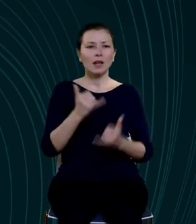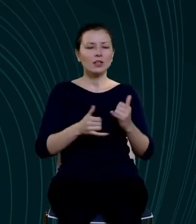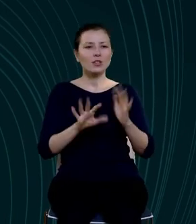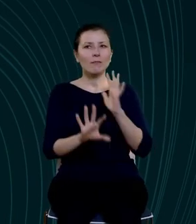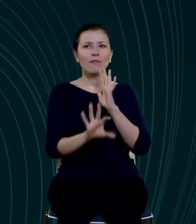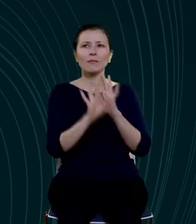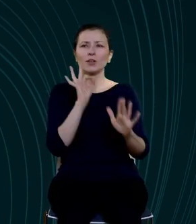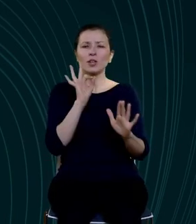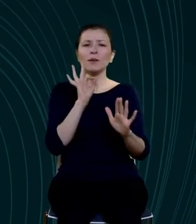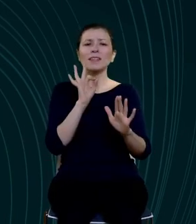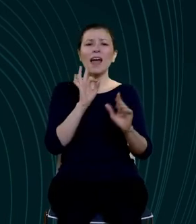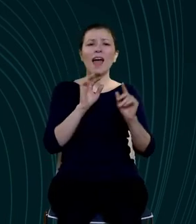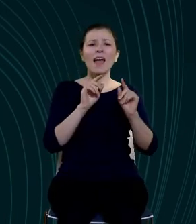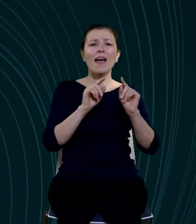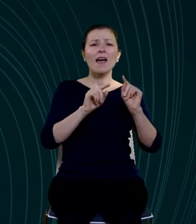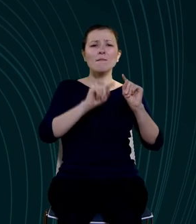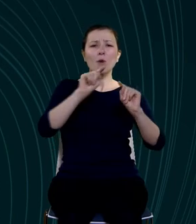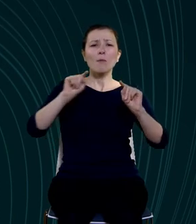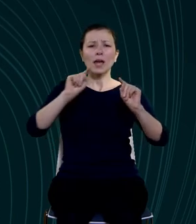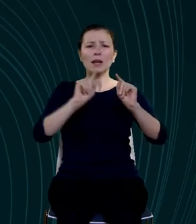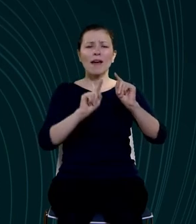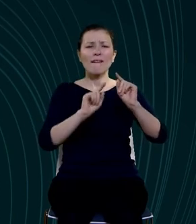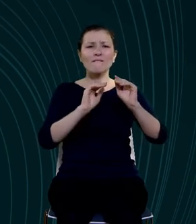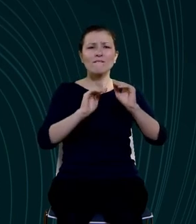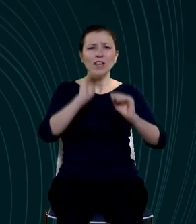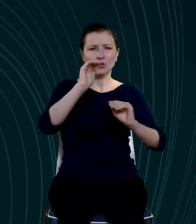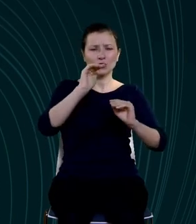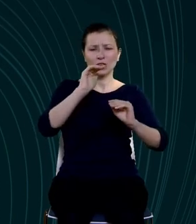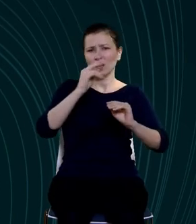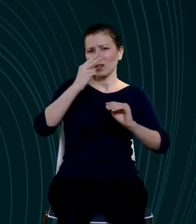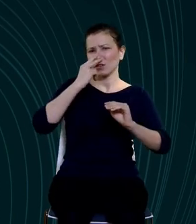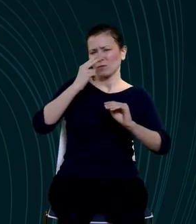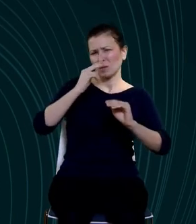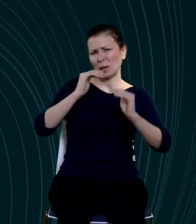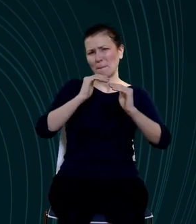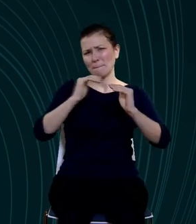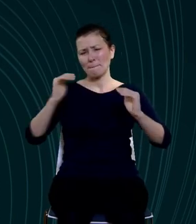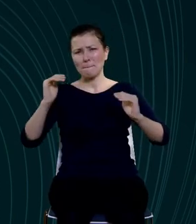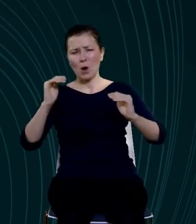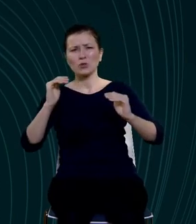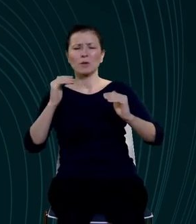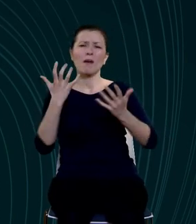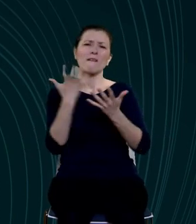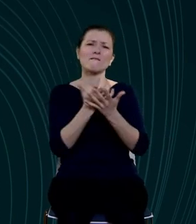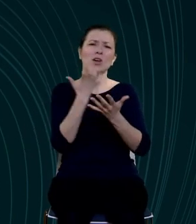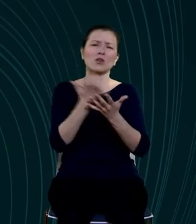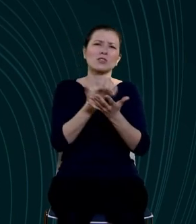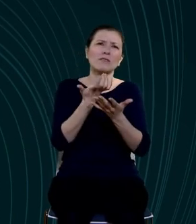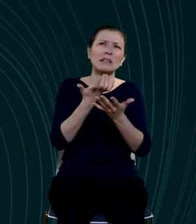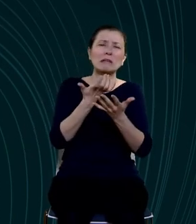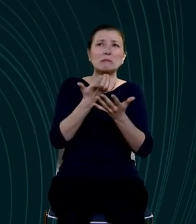to widzimy, że kształtuje się to na poziomie wykorzystania kilkunastu, no do